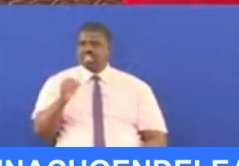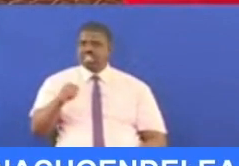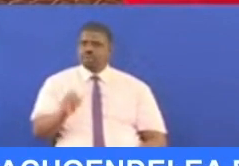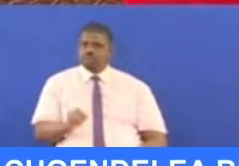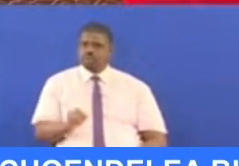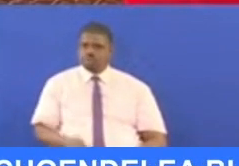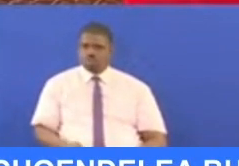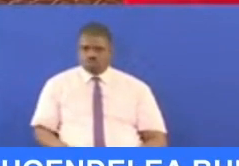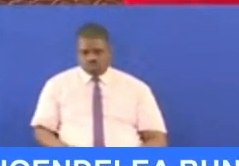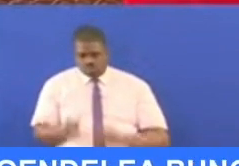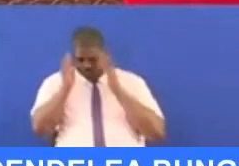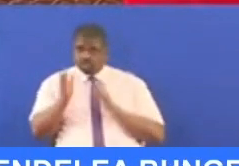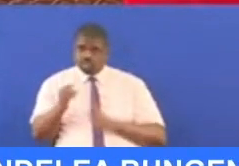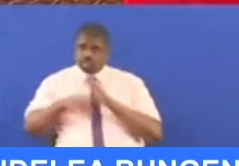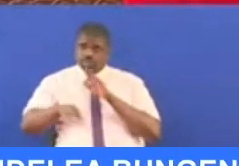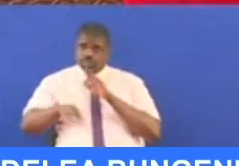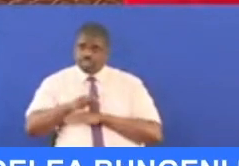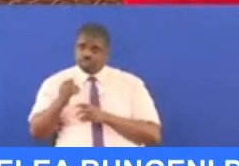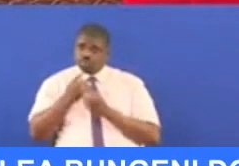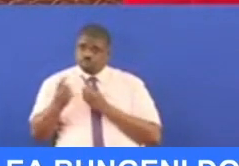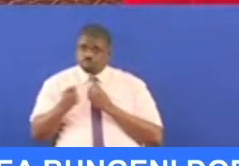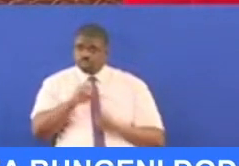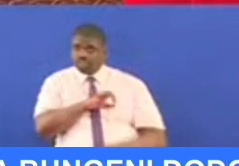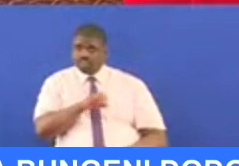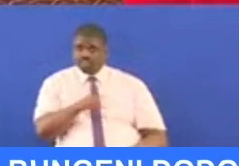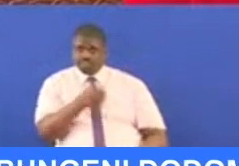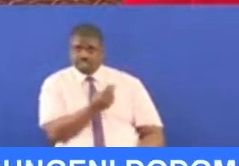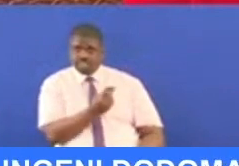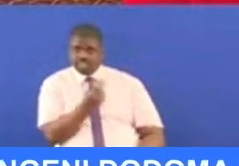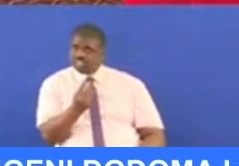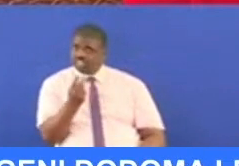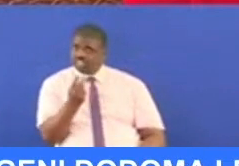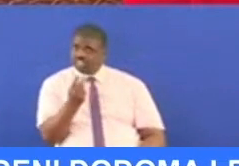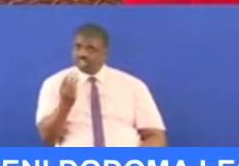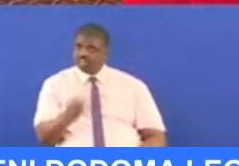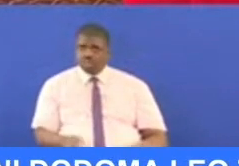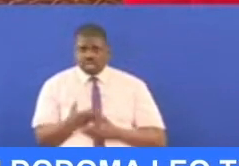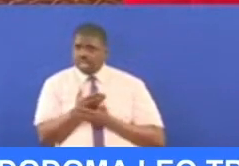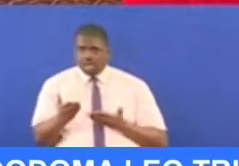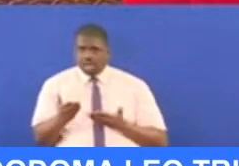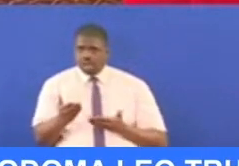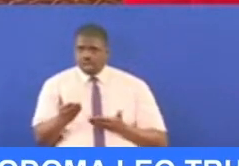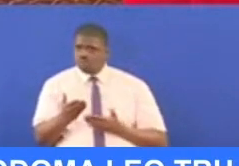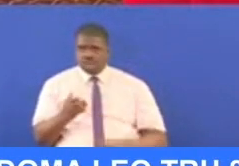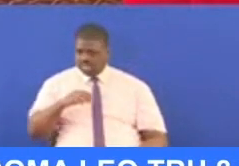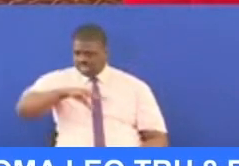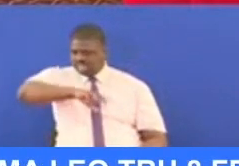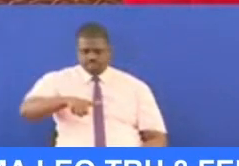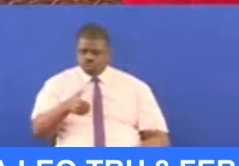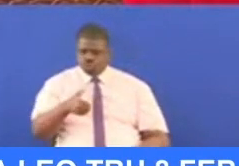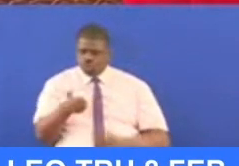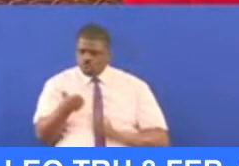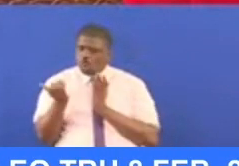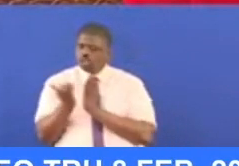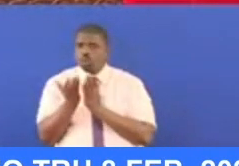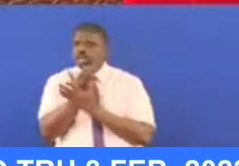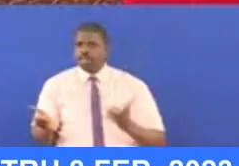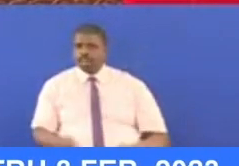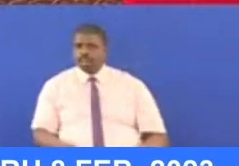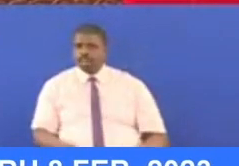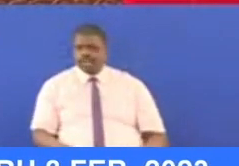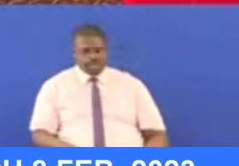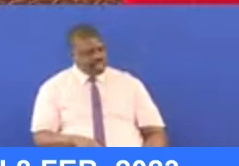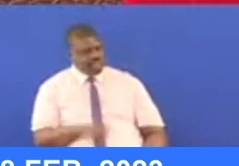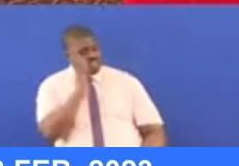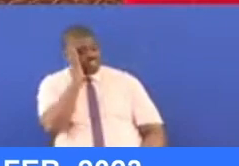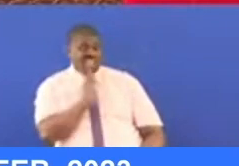leo tunapozungumza mwaka 2023, hakuna jimbo ambalo halina wasomi. Hakuna jimbo ambalo vijana